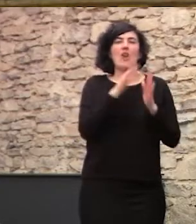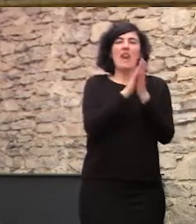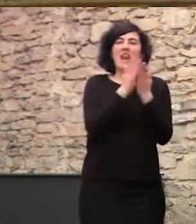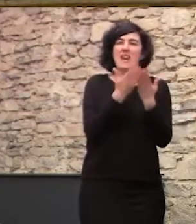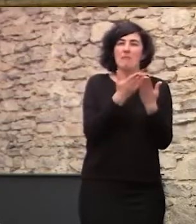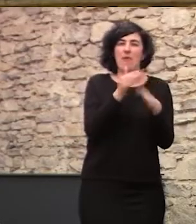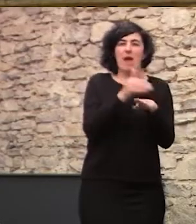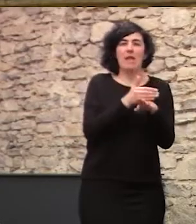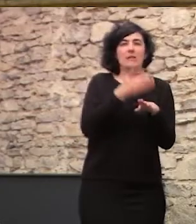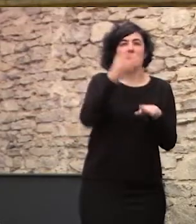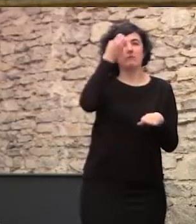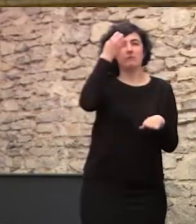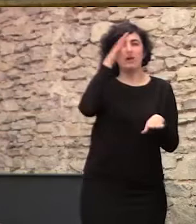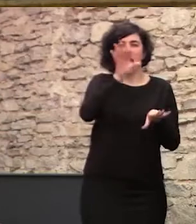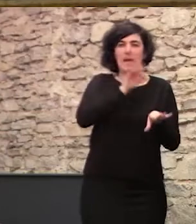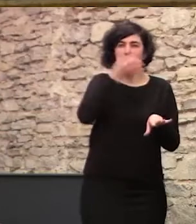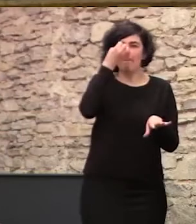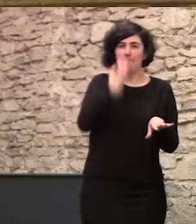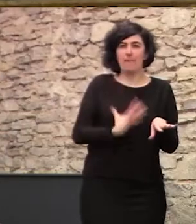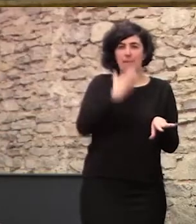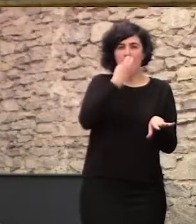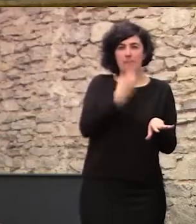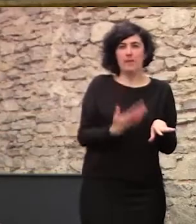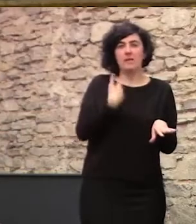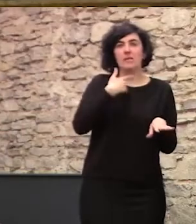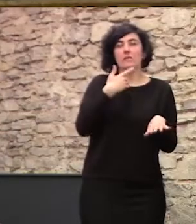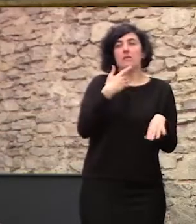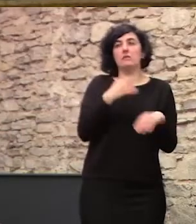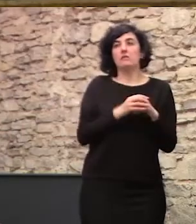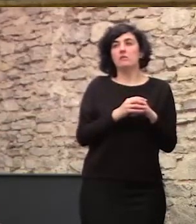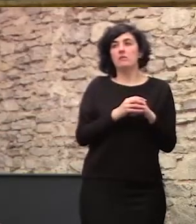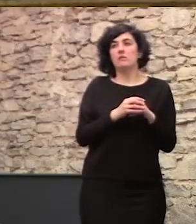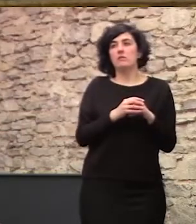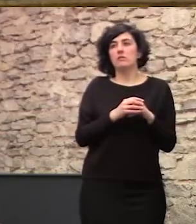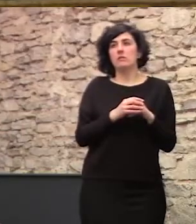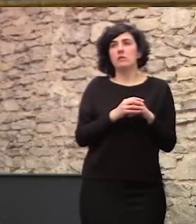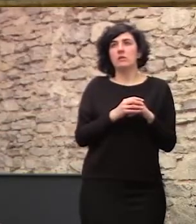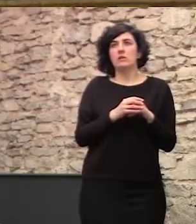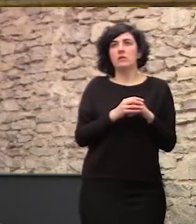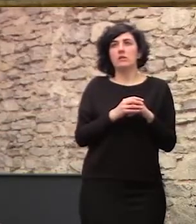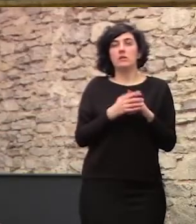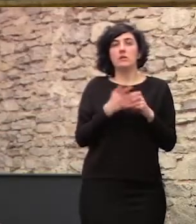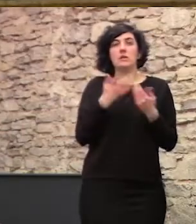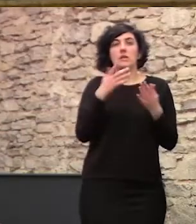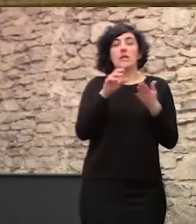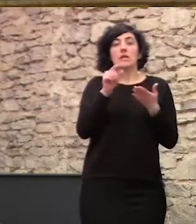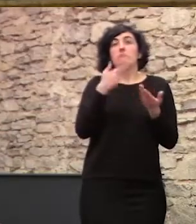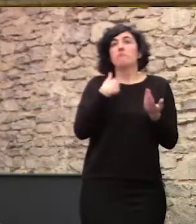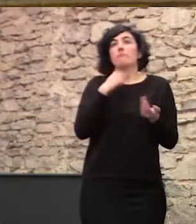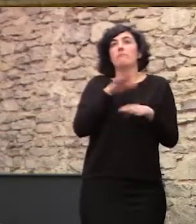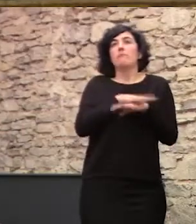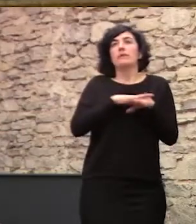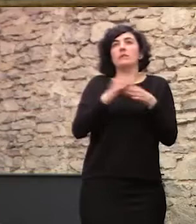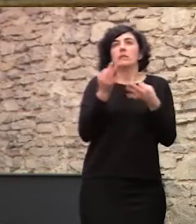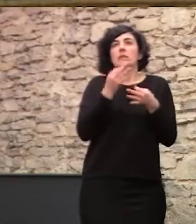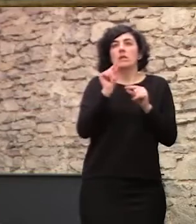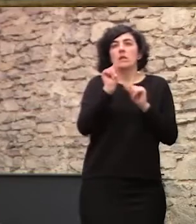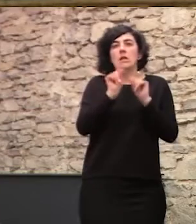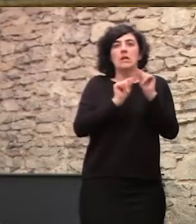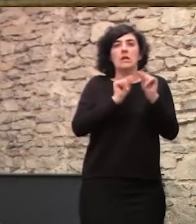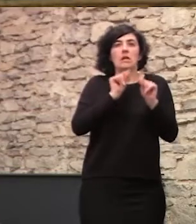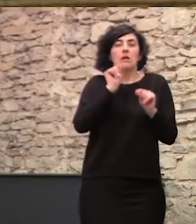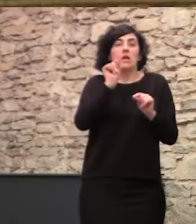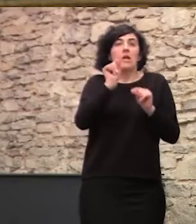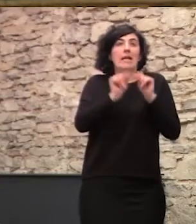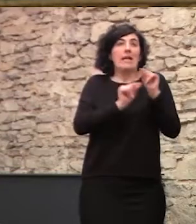nahi nuen, edo banekien azteko eta bain abia puntua zen idazte, kritika bat idaztea, rekonozimendu bat zela,